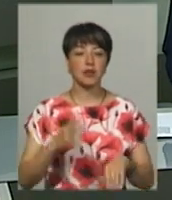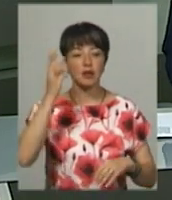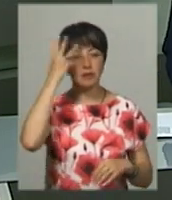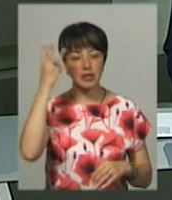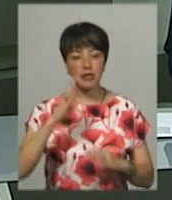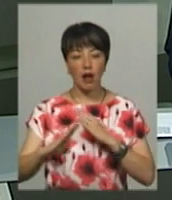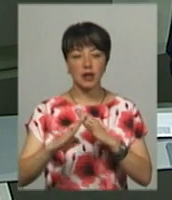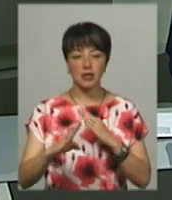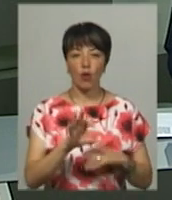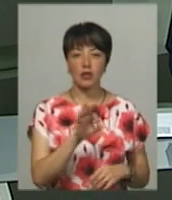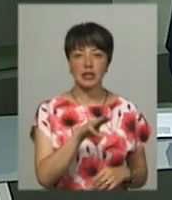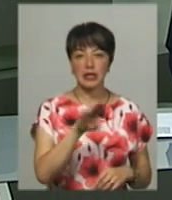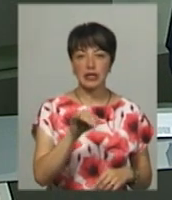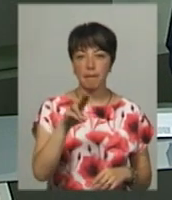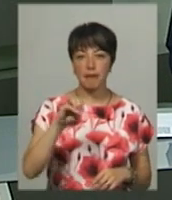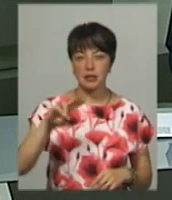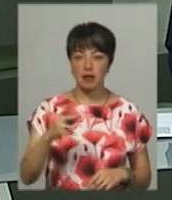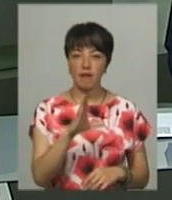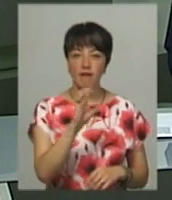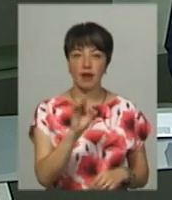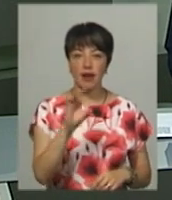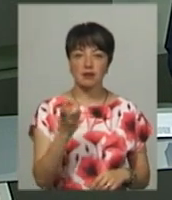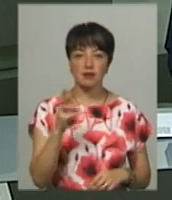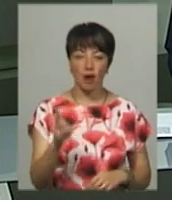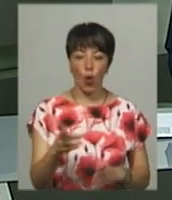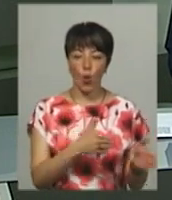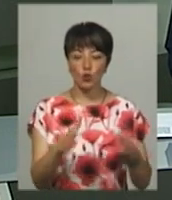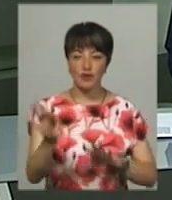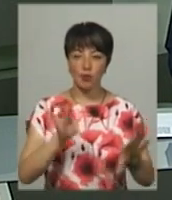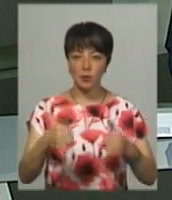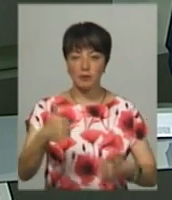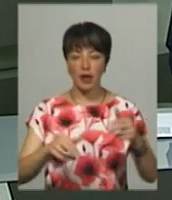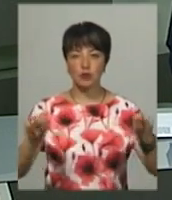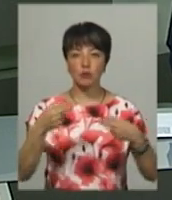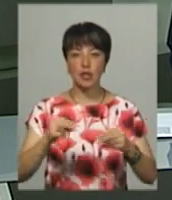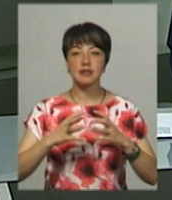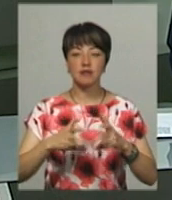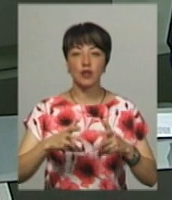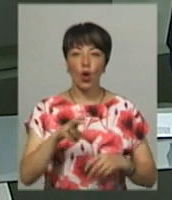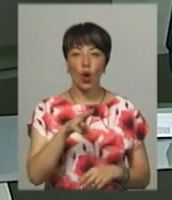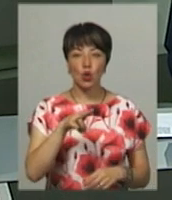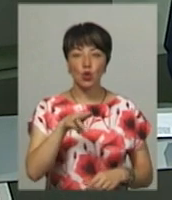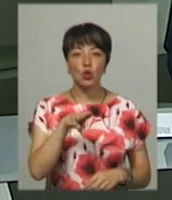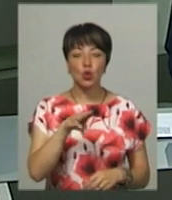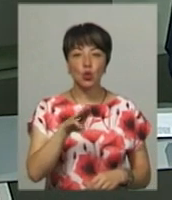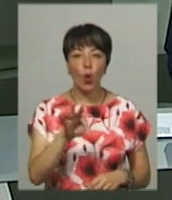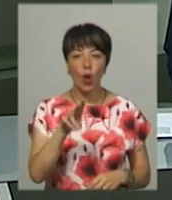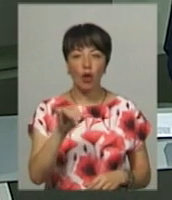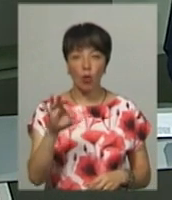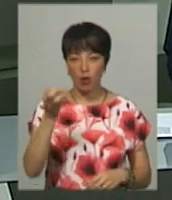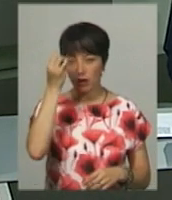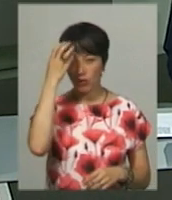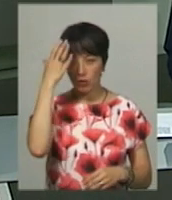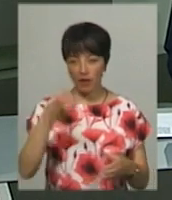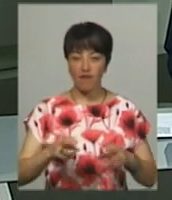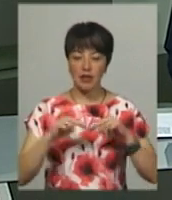Хмельницькі каратисти Олександр Типець та Альона Вересняк готуються до відбіркових змагань на чемпіонат світу в Токіо. Японська федерація